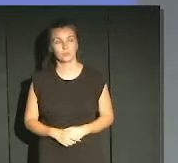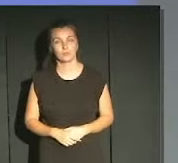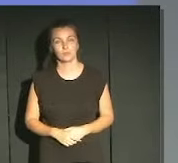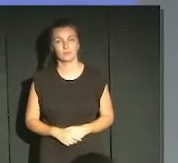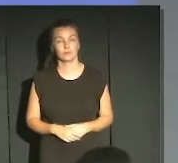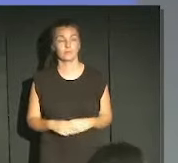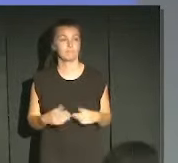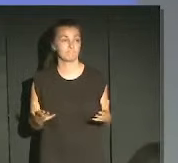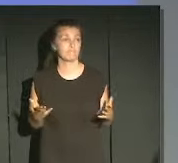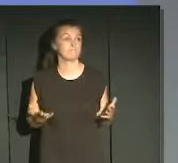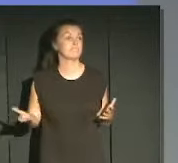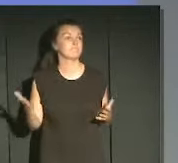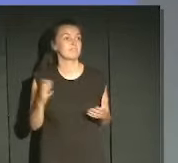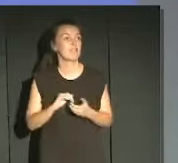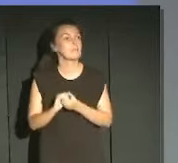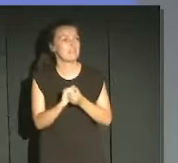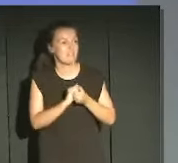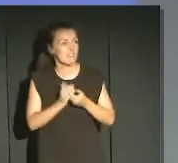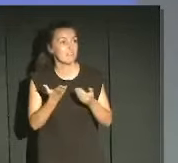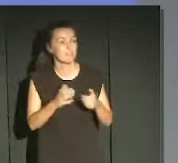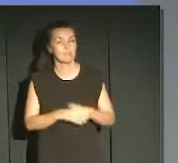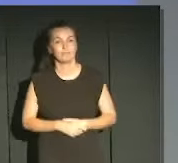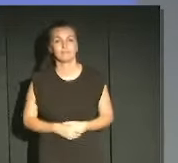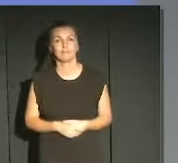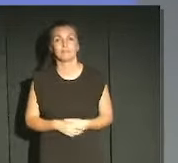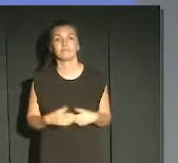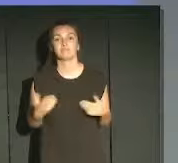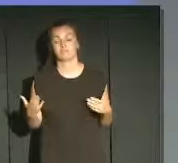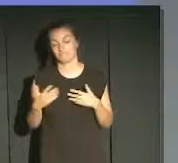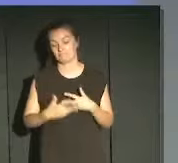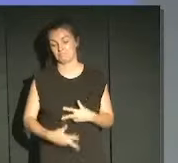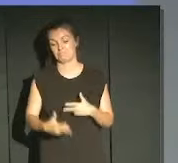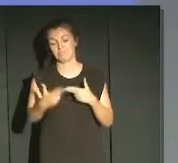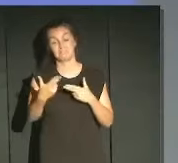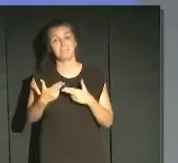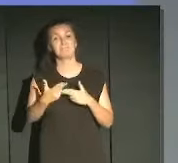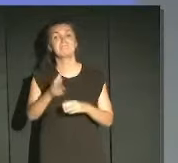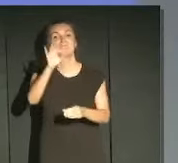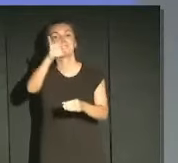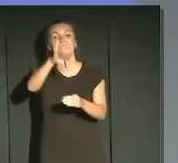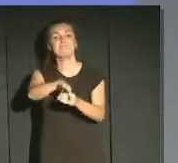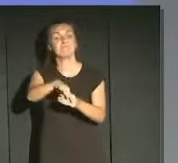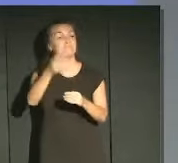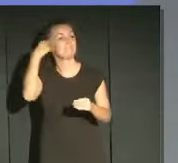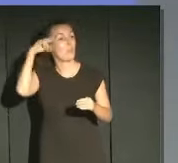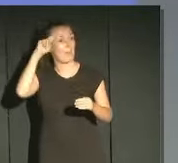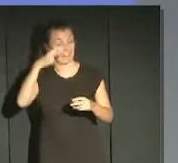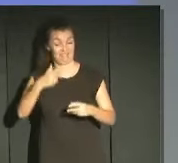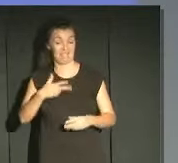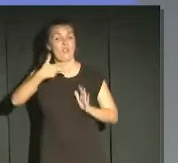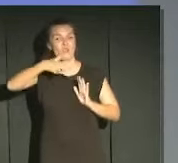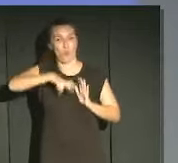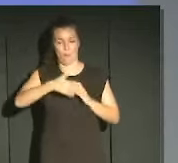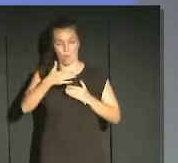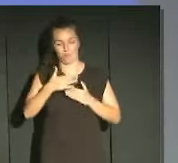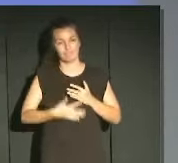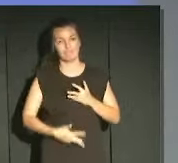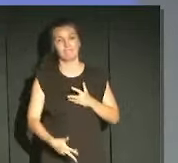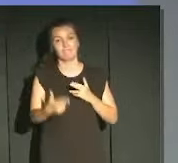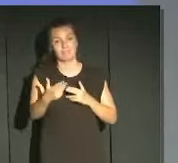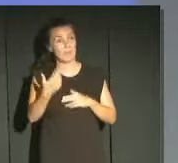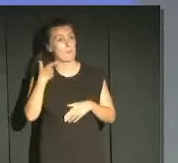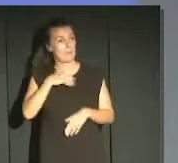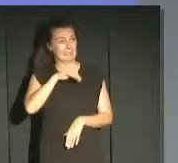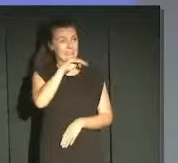alors voilà les amis maintenant il nous reste un peu moins de 3 mois avant ces élections européennes 3 mois pour mobiliser 3